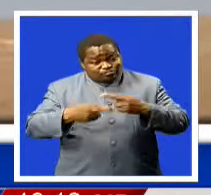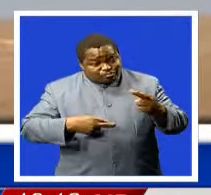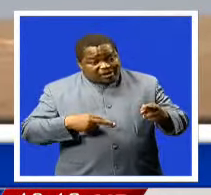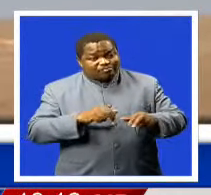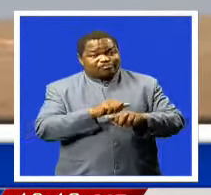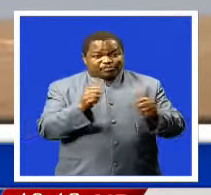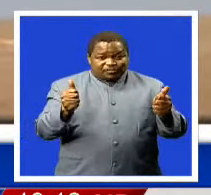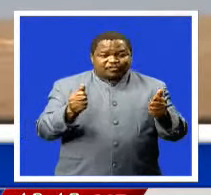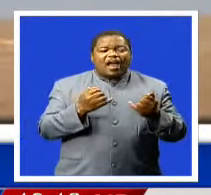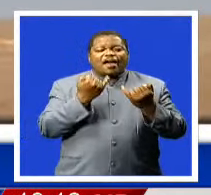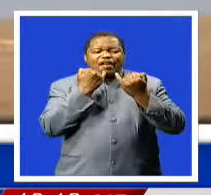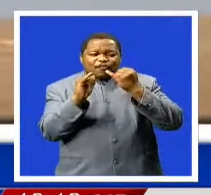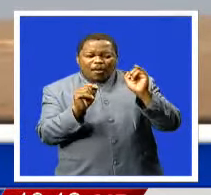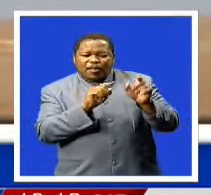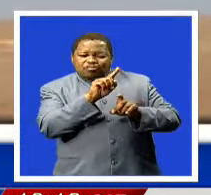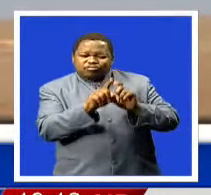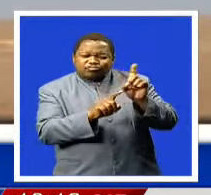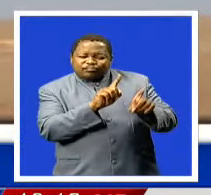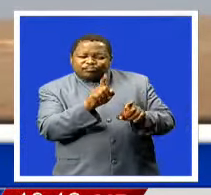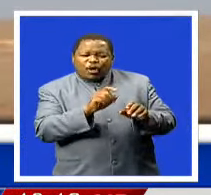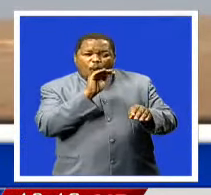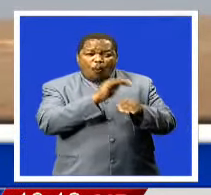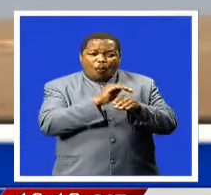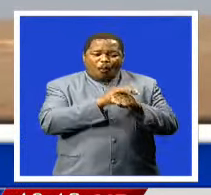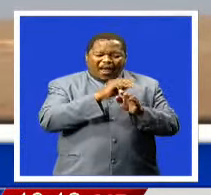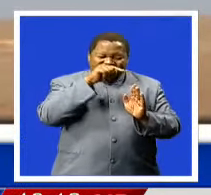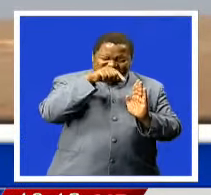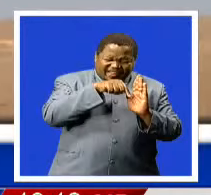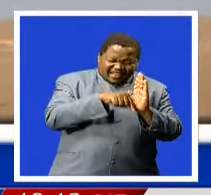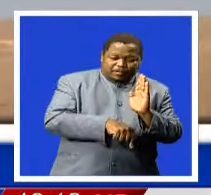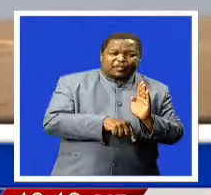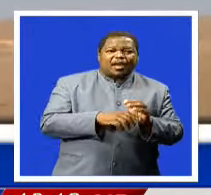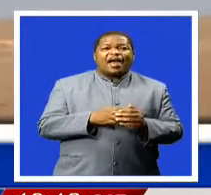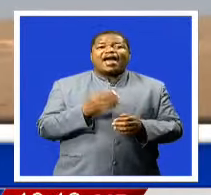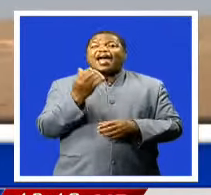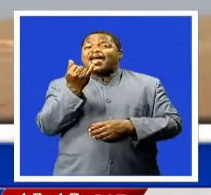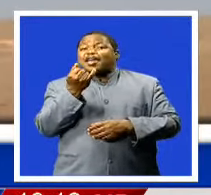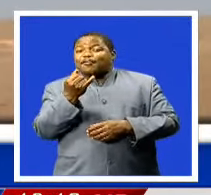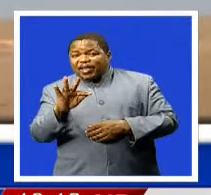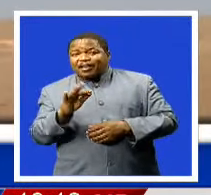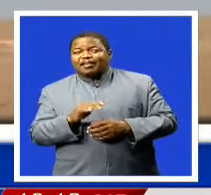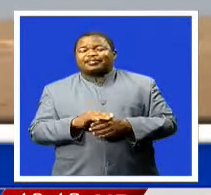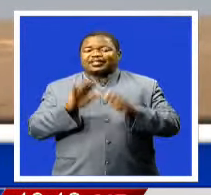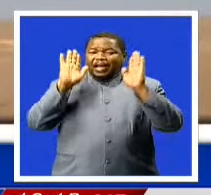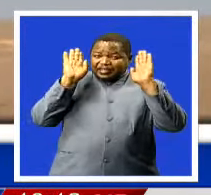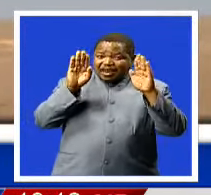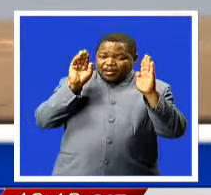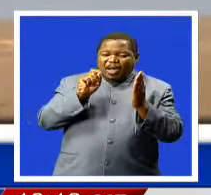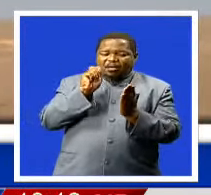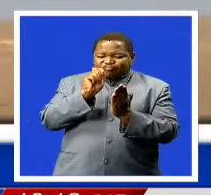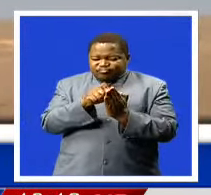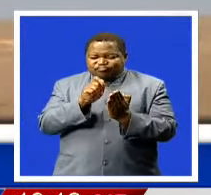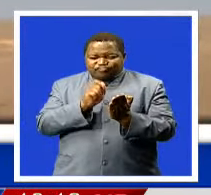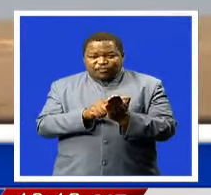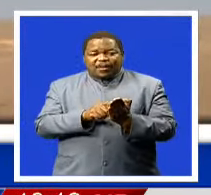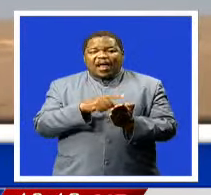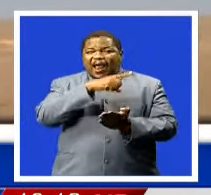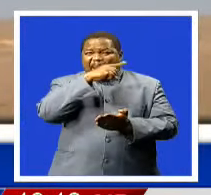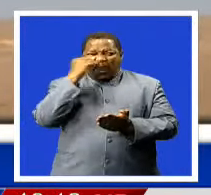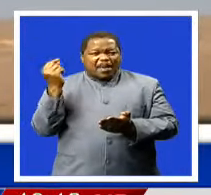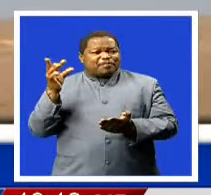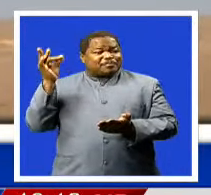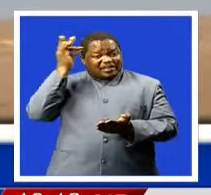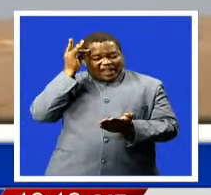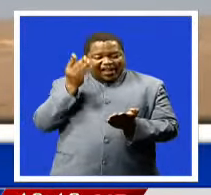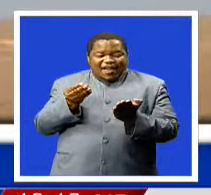angikhulumike nasekufakala kokuthi Tindzaba ditsinta emakhosi bese uyakhuluma kanti naleto Tindzaba